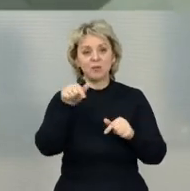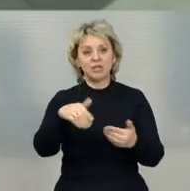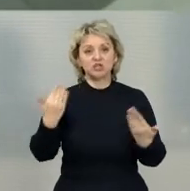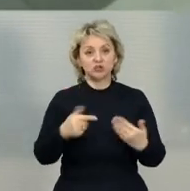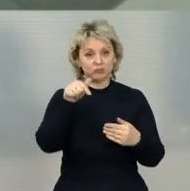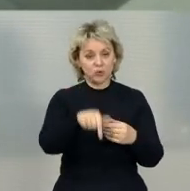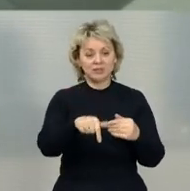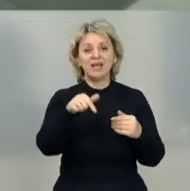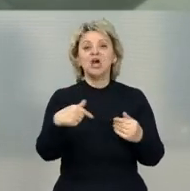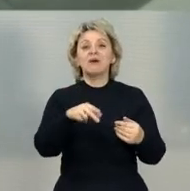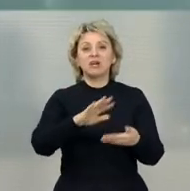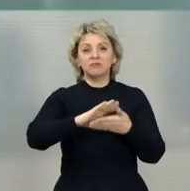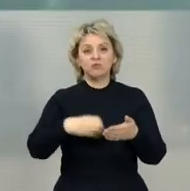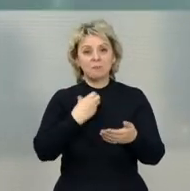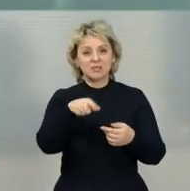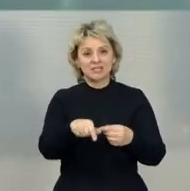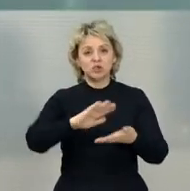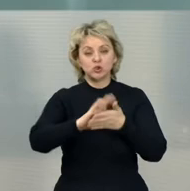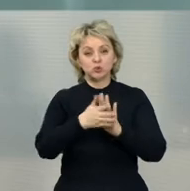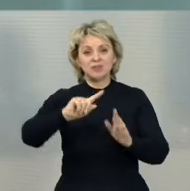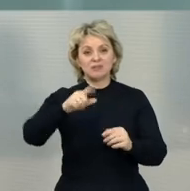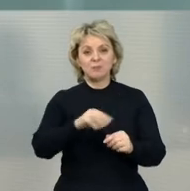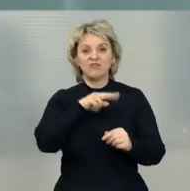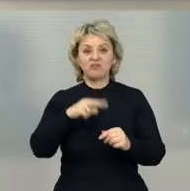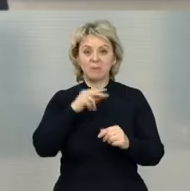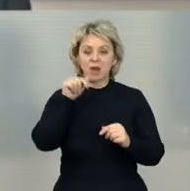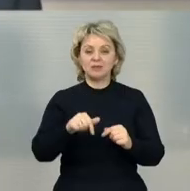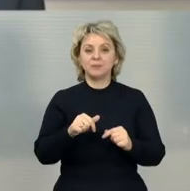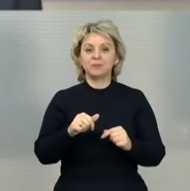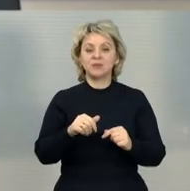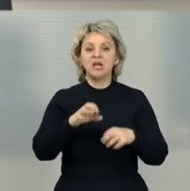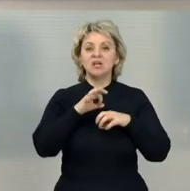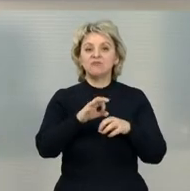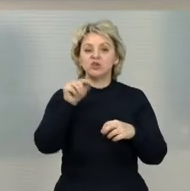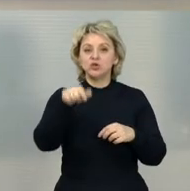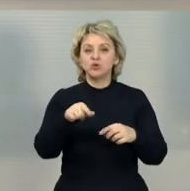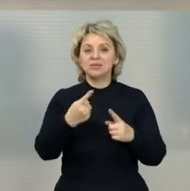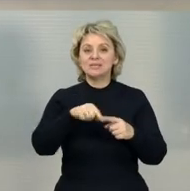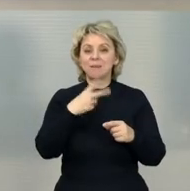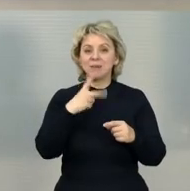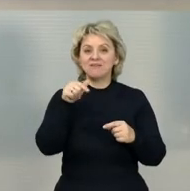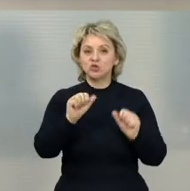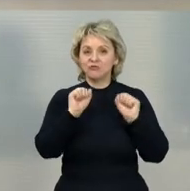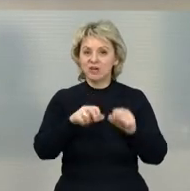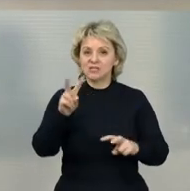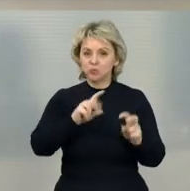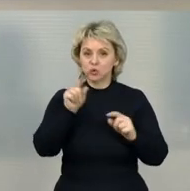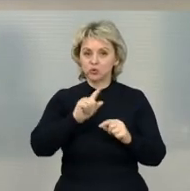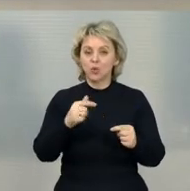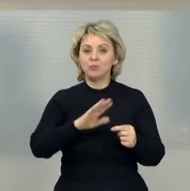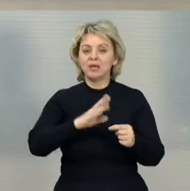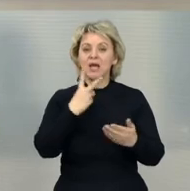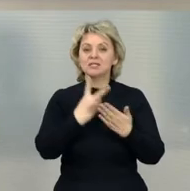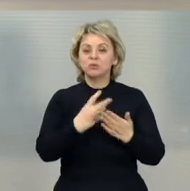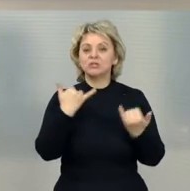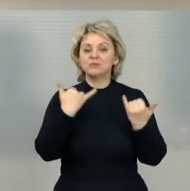обитатели сейчас в критической ситуации и требуют особого внимания. Идет засолонение, мы ищем возможности, чтобы это убрать. Мы